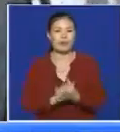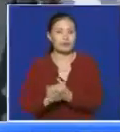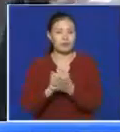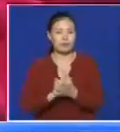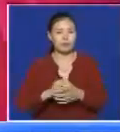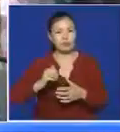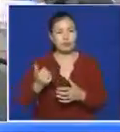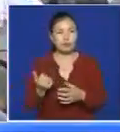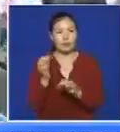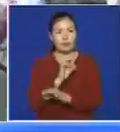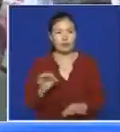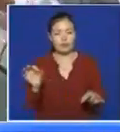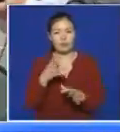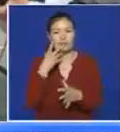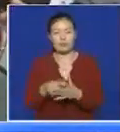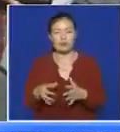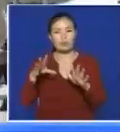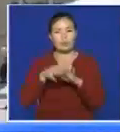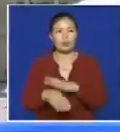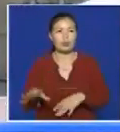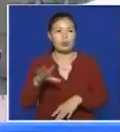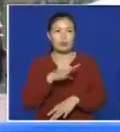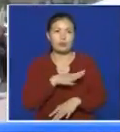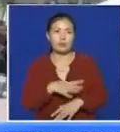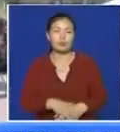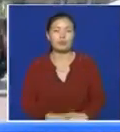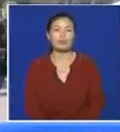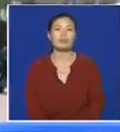ынтымақ, достық пен татулықты өз ұрандарына қосты.